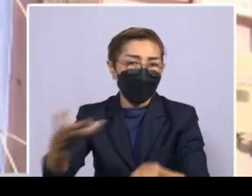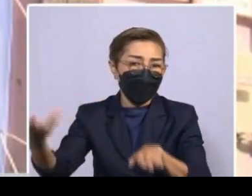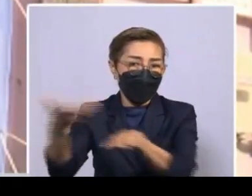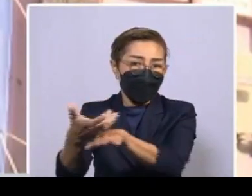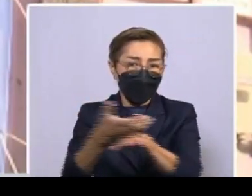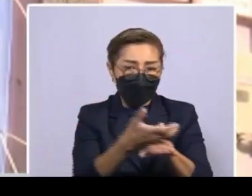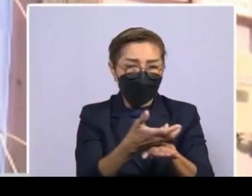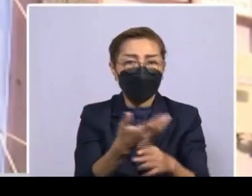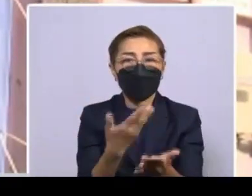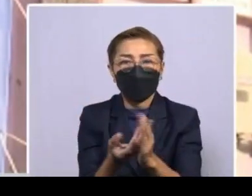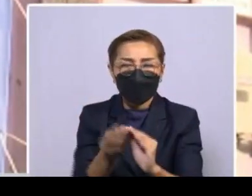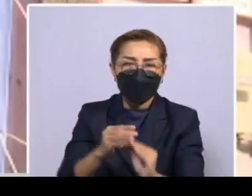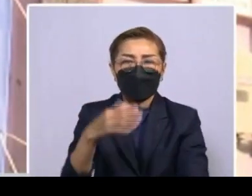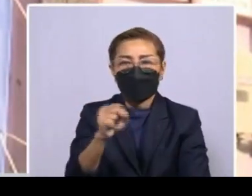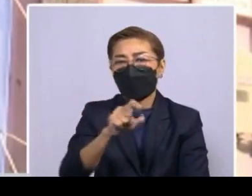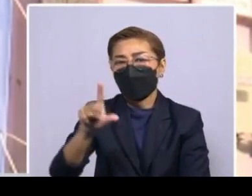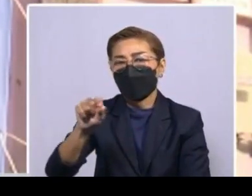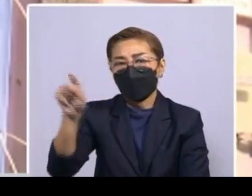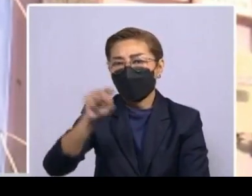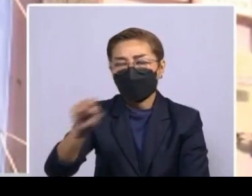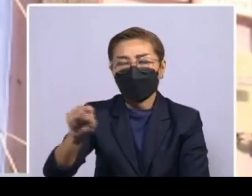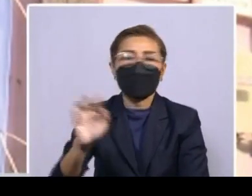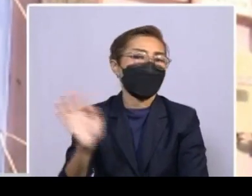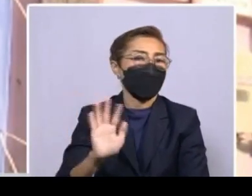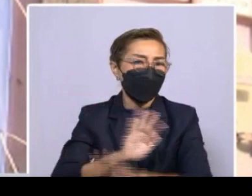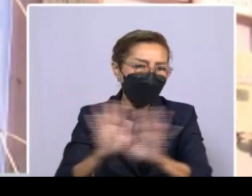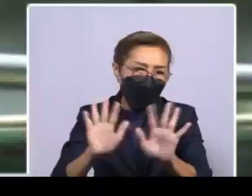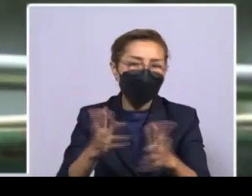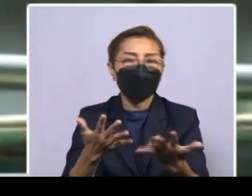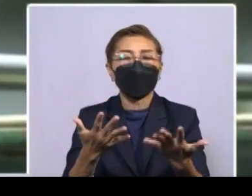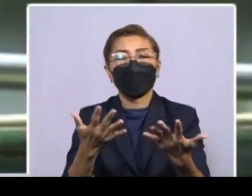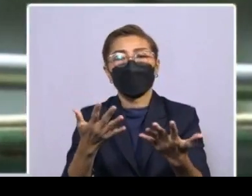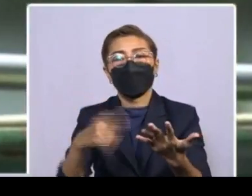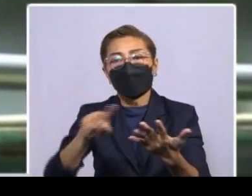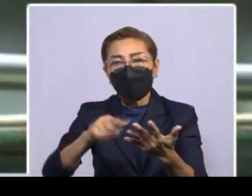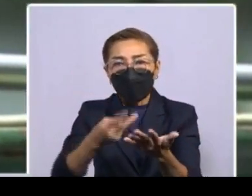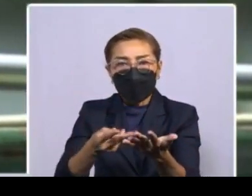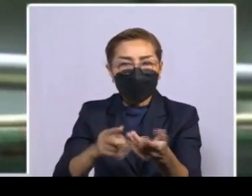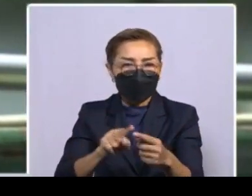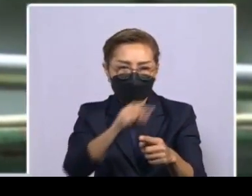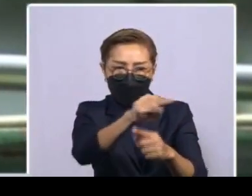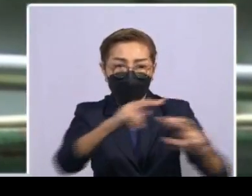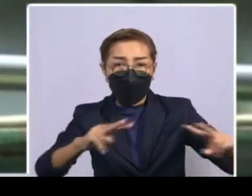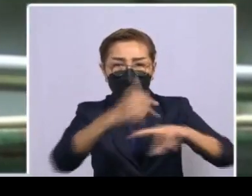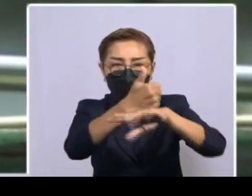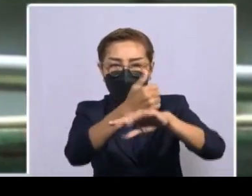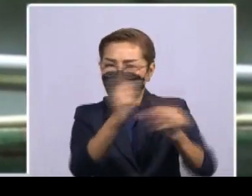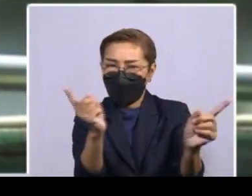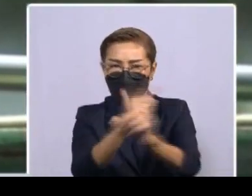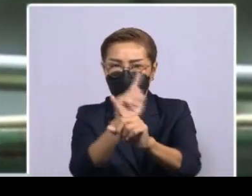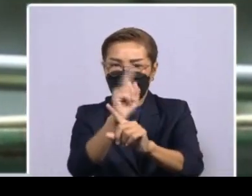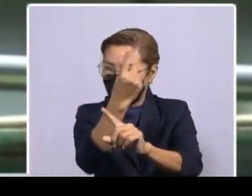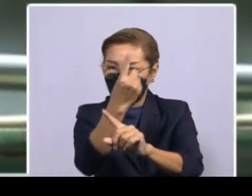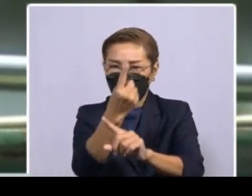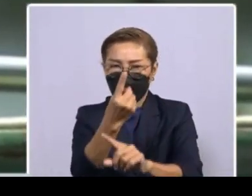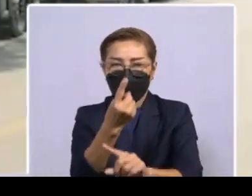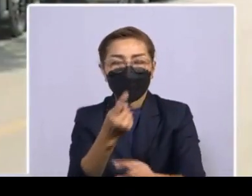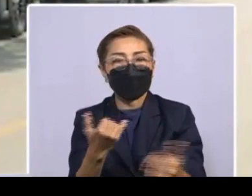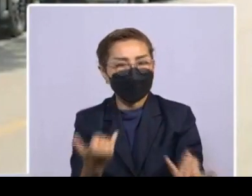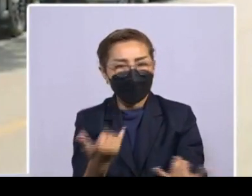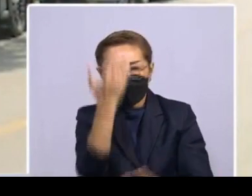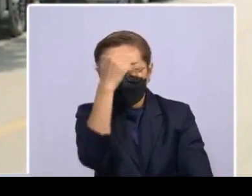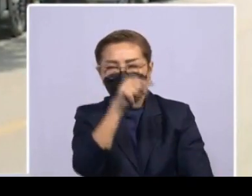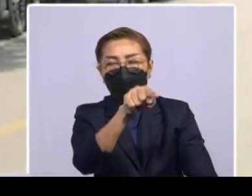10-20เปอร์เซ็นต์ตามต้นทุนที่เพิ่มขึ้นและกลไกการตลาดลุงทางมีการปรับเปลี่ยนตัวรัฐมนตรีพลังงานในทันที